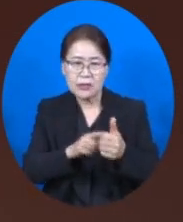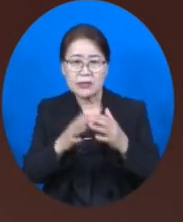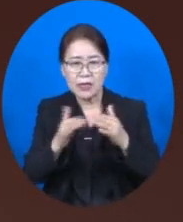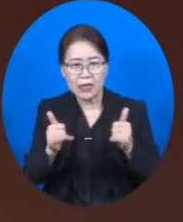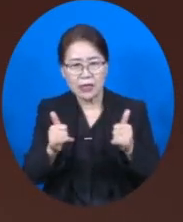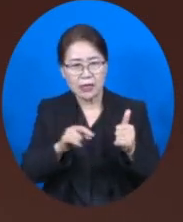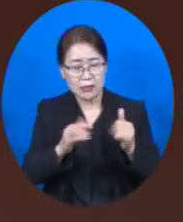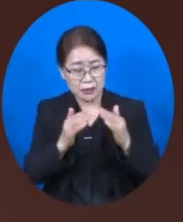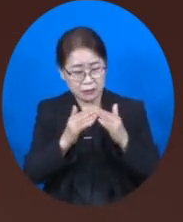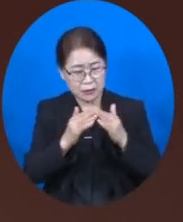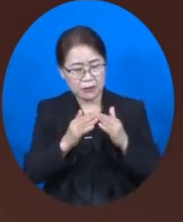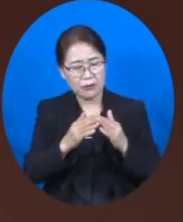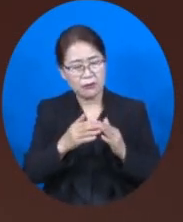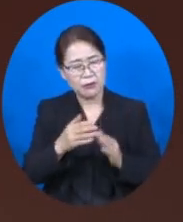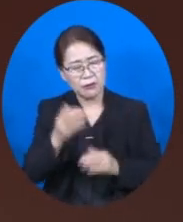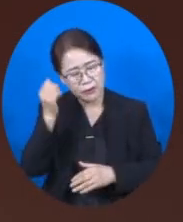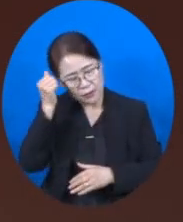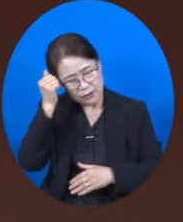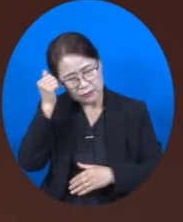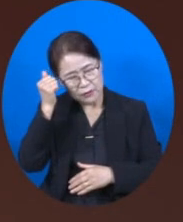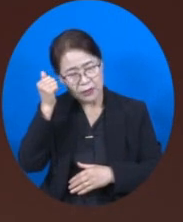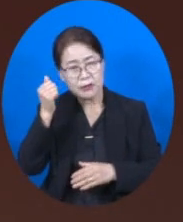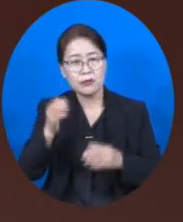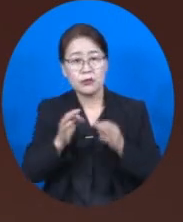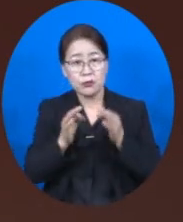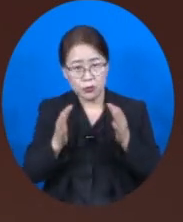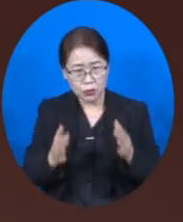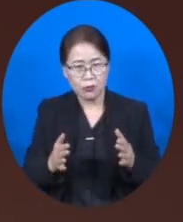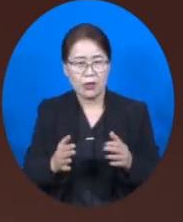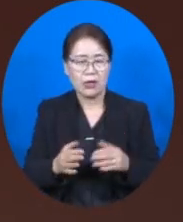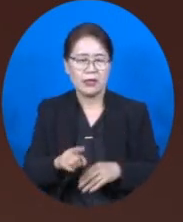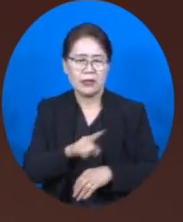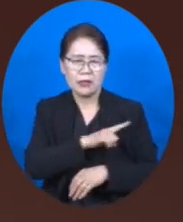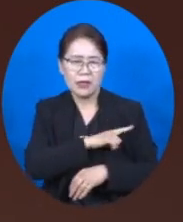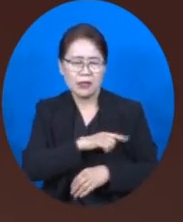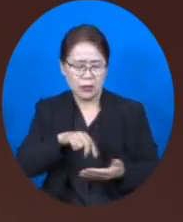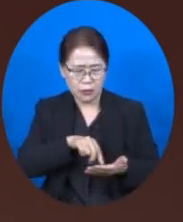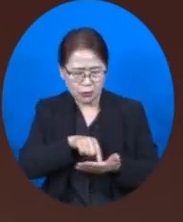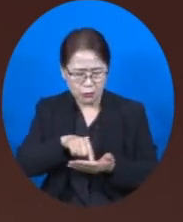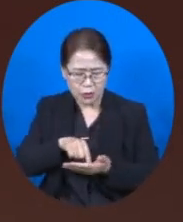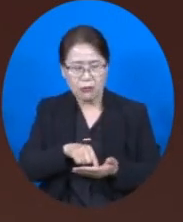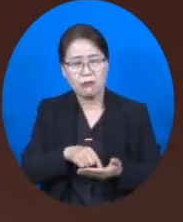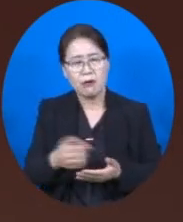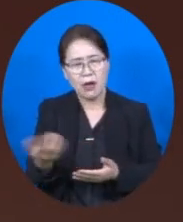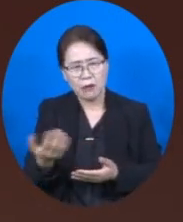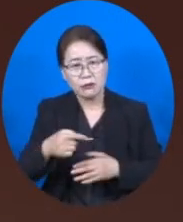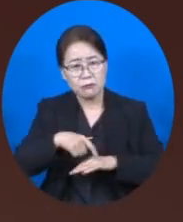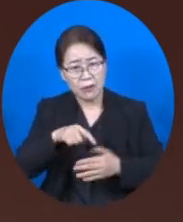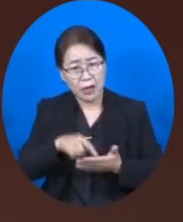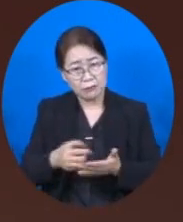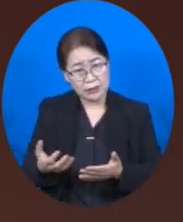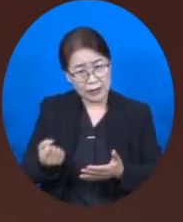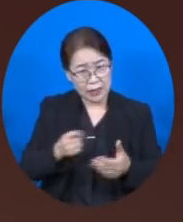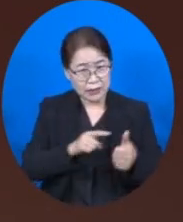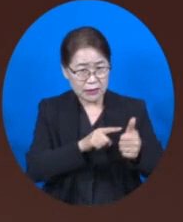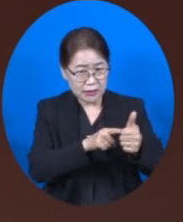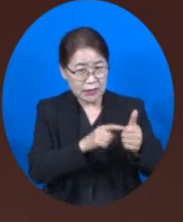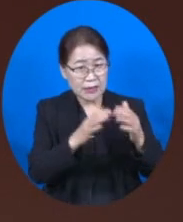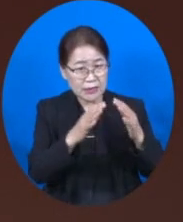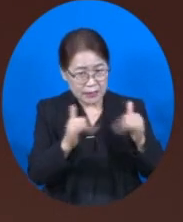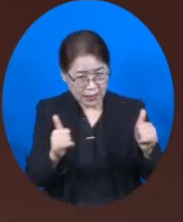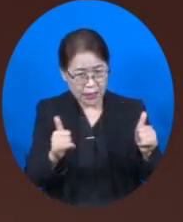그 집에서 주무시면서 가장 외롭고도 아픈 마음을 가진 그